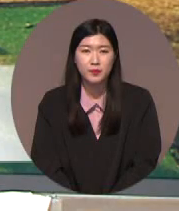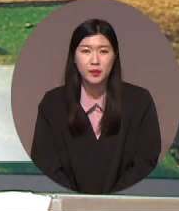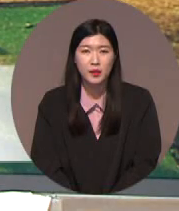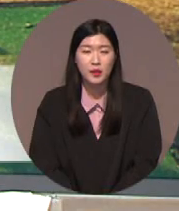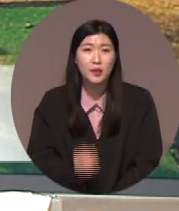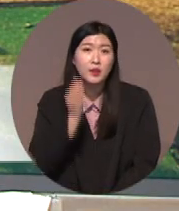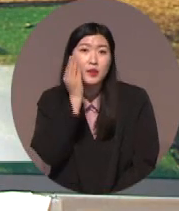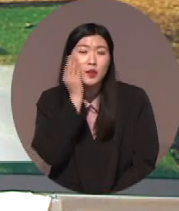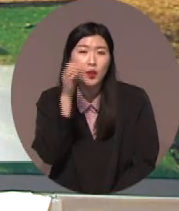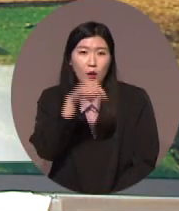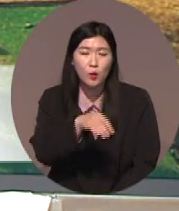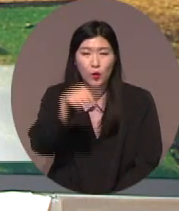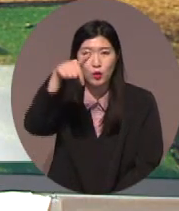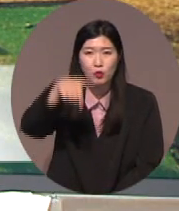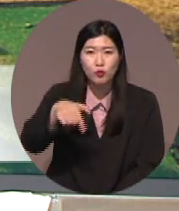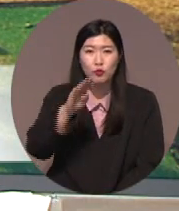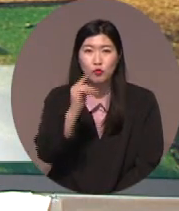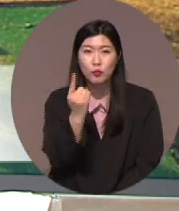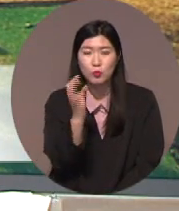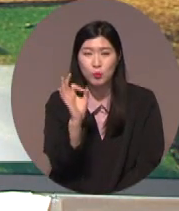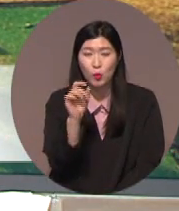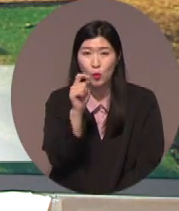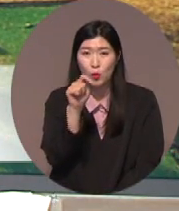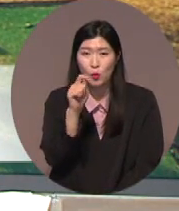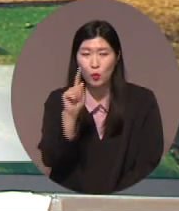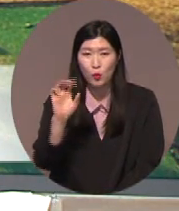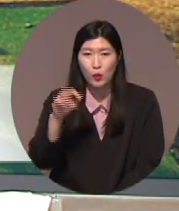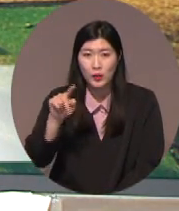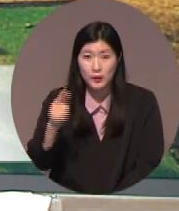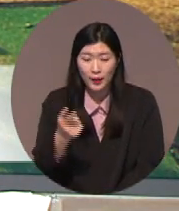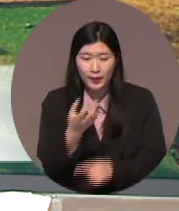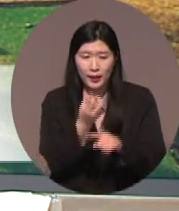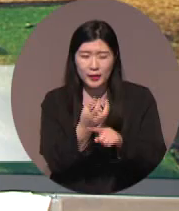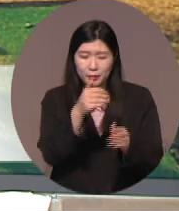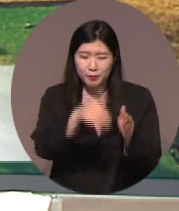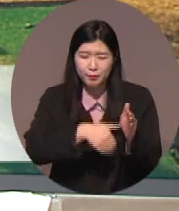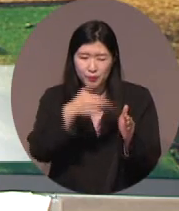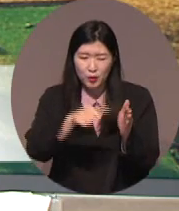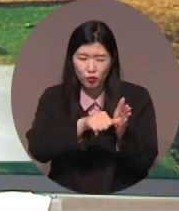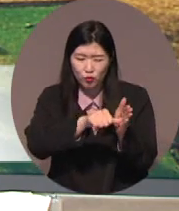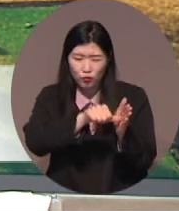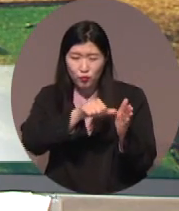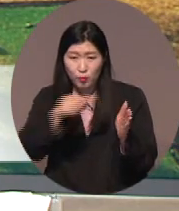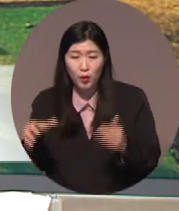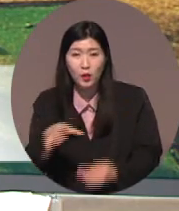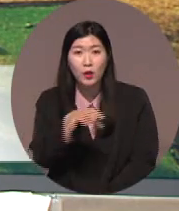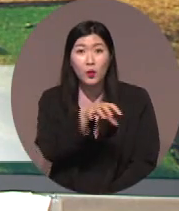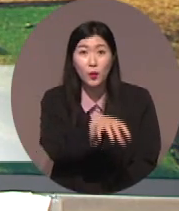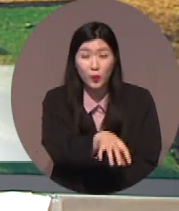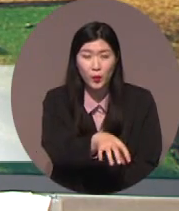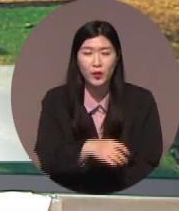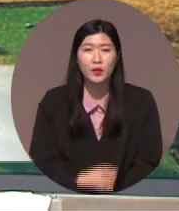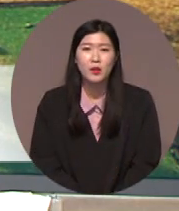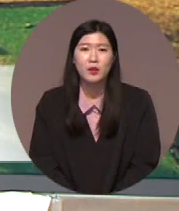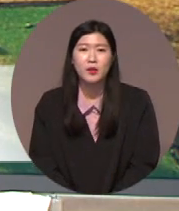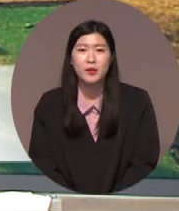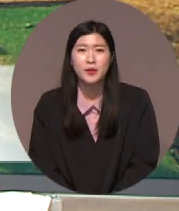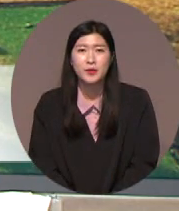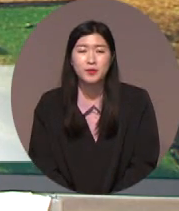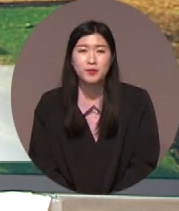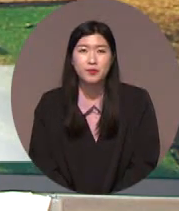청양군에 있는 구봉 광산은 우리나라 최대 금강으로 지난 1970년대까지는 광물 채굴이 활발이